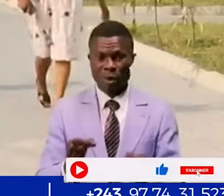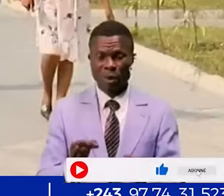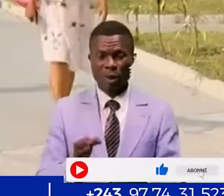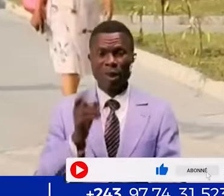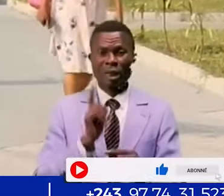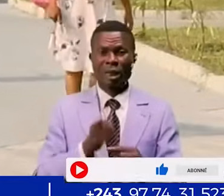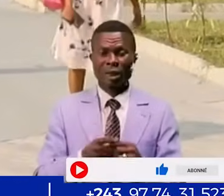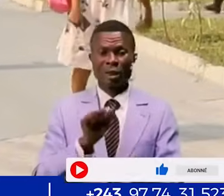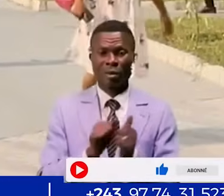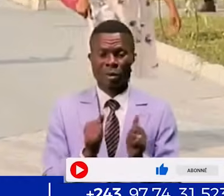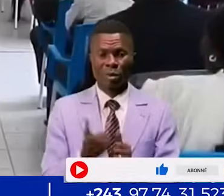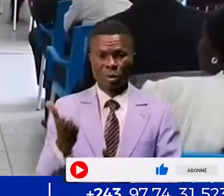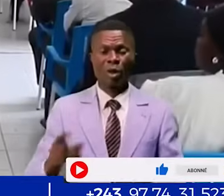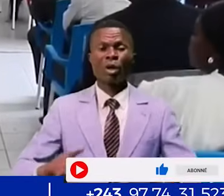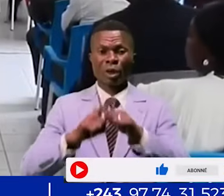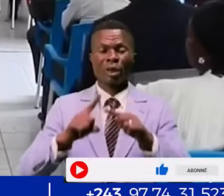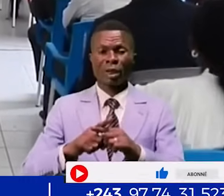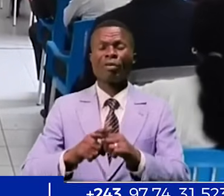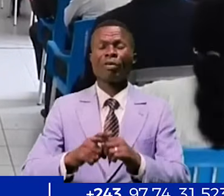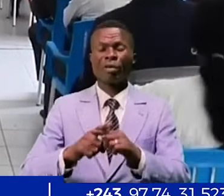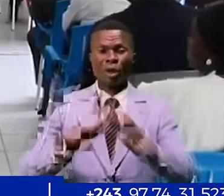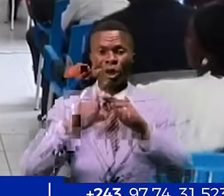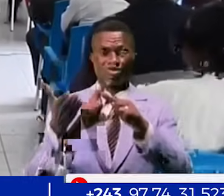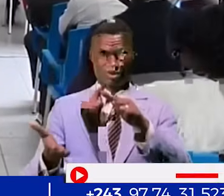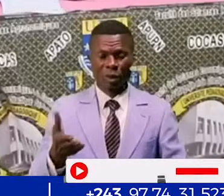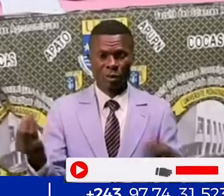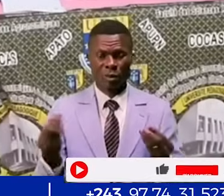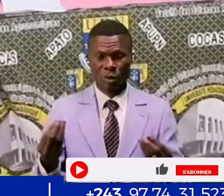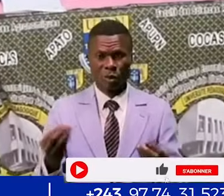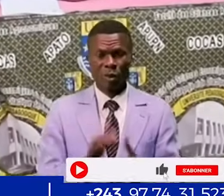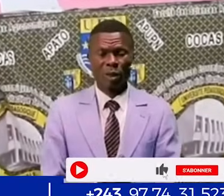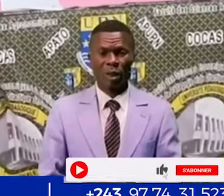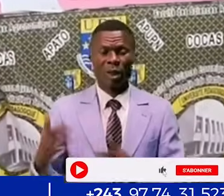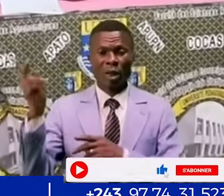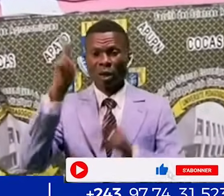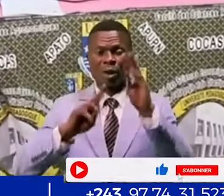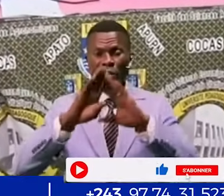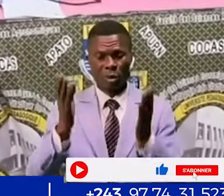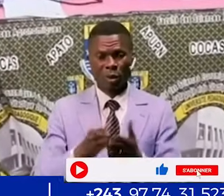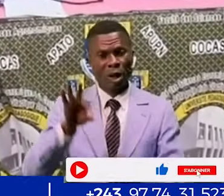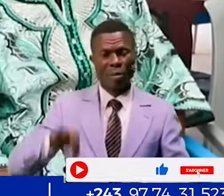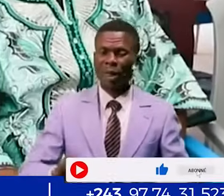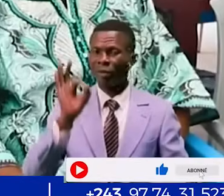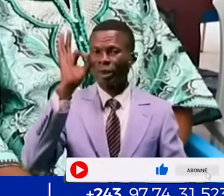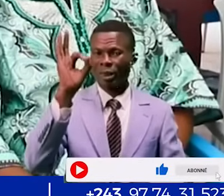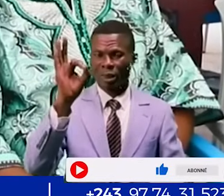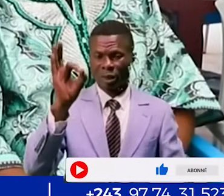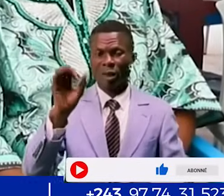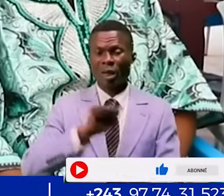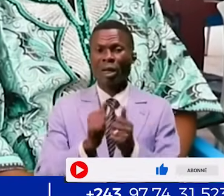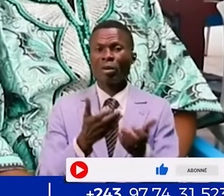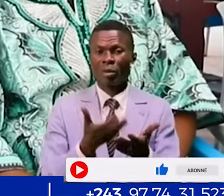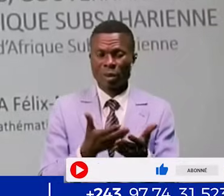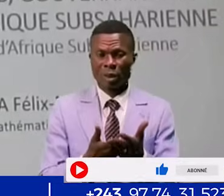plus grand problème. Elle attire conflits et convoitises. Ceci a pour conséquence le fait que la population n'en tire pas profit. Cette